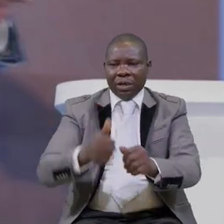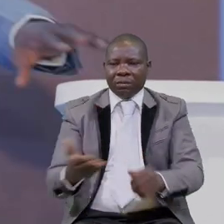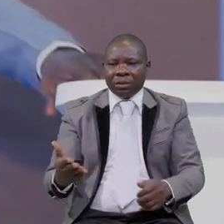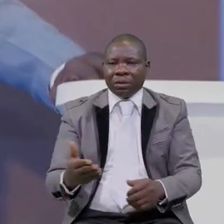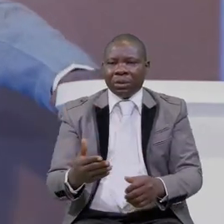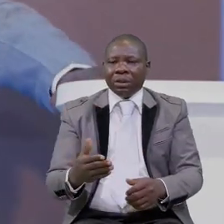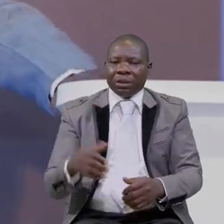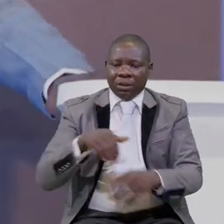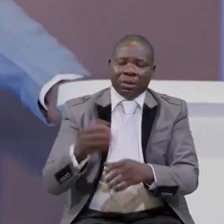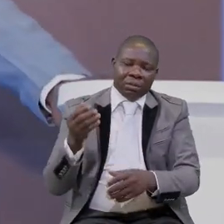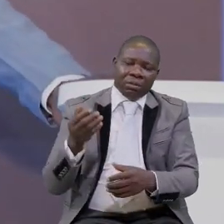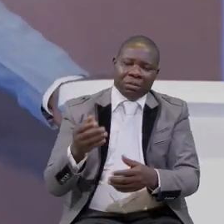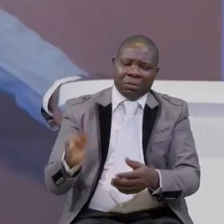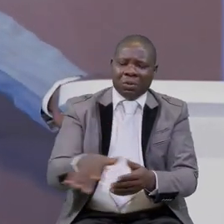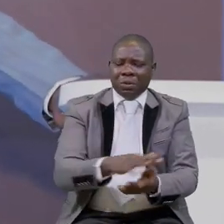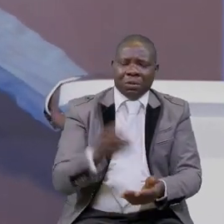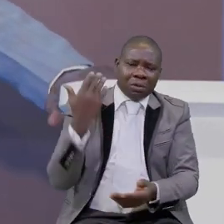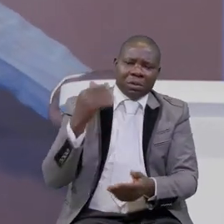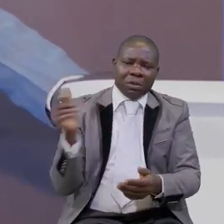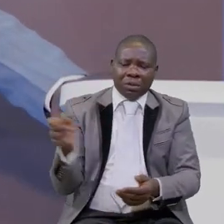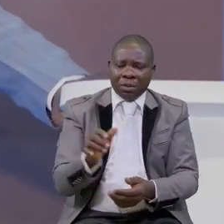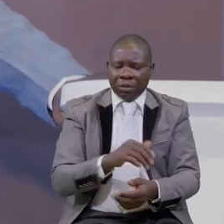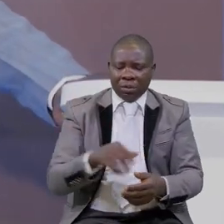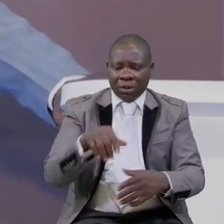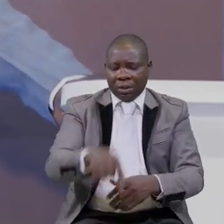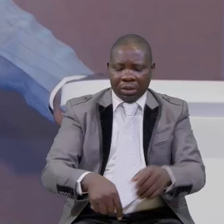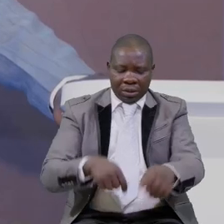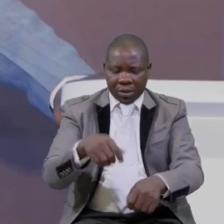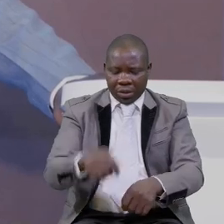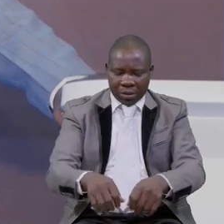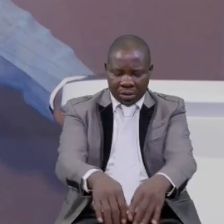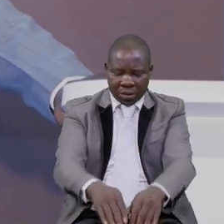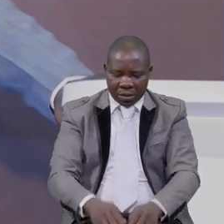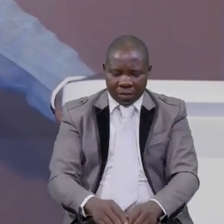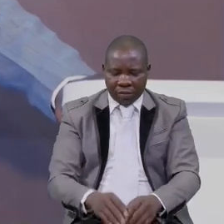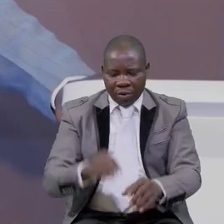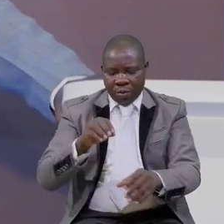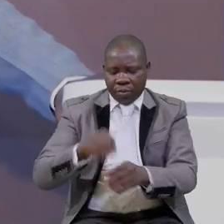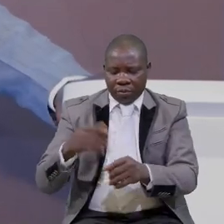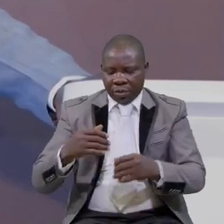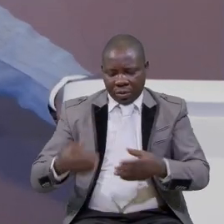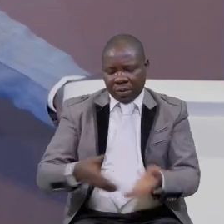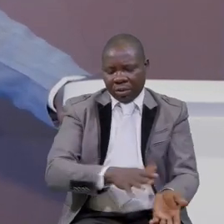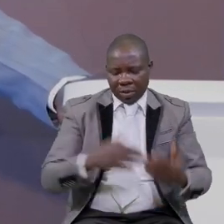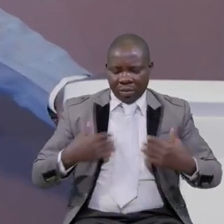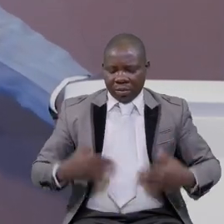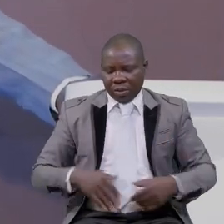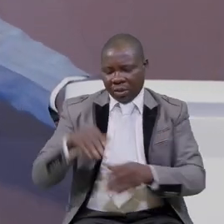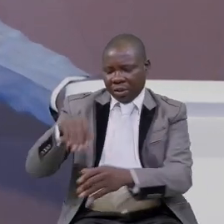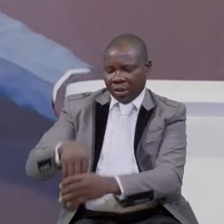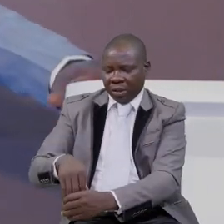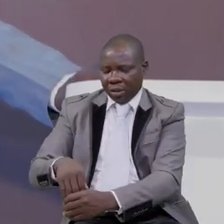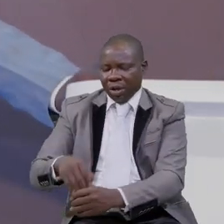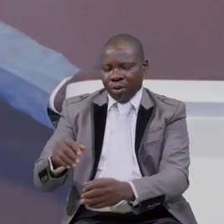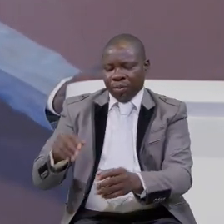temps-là, il creusait la tombe, il mettait le corps dedans et il mettait des planches pour